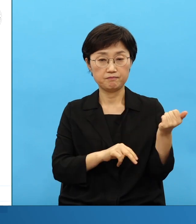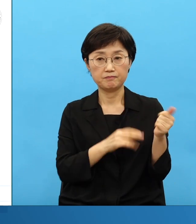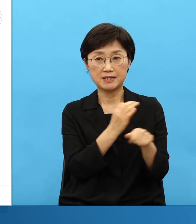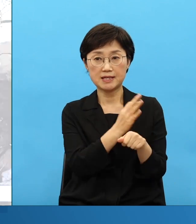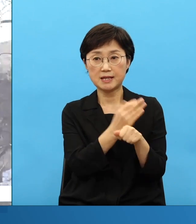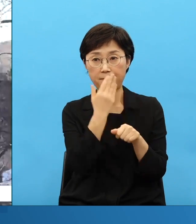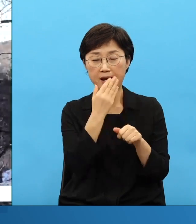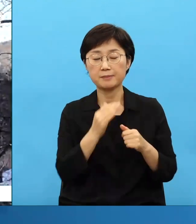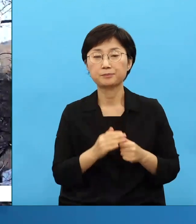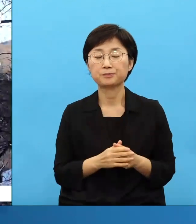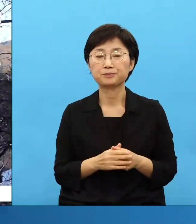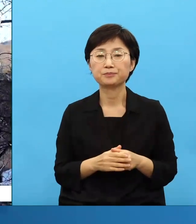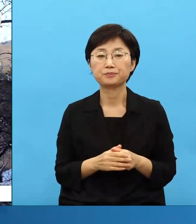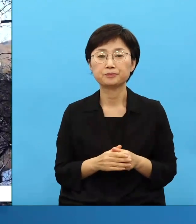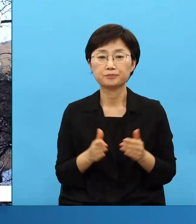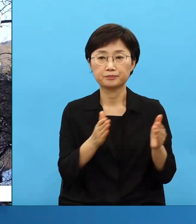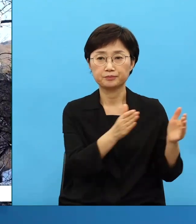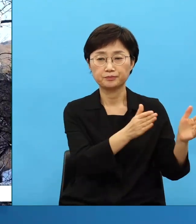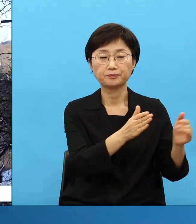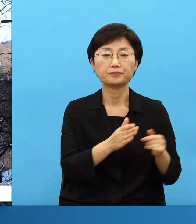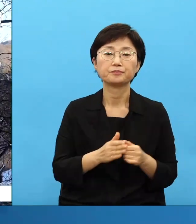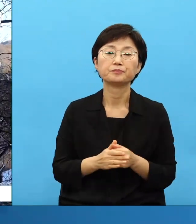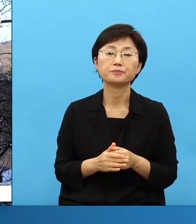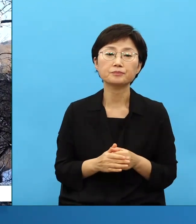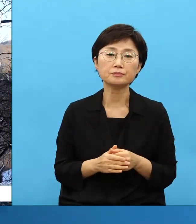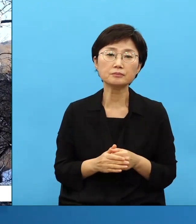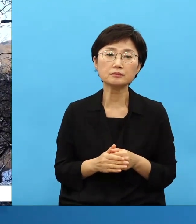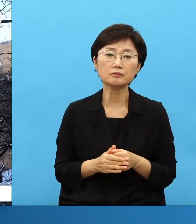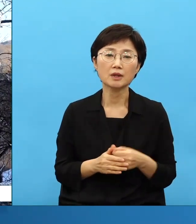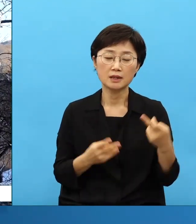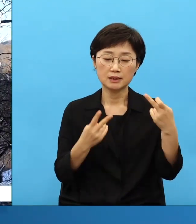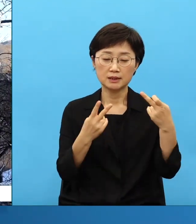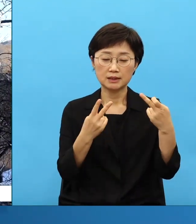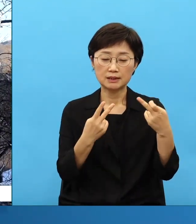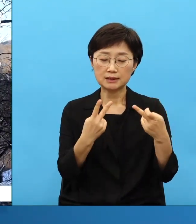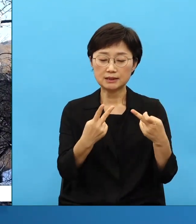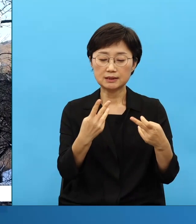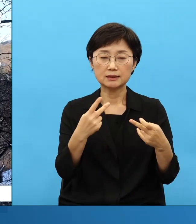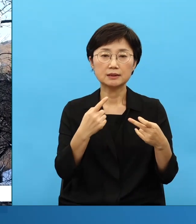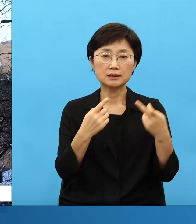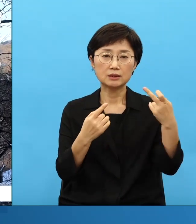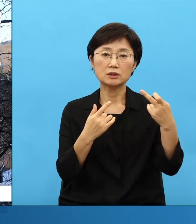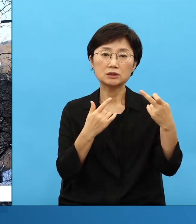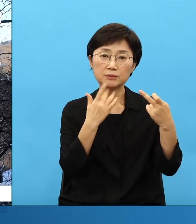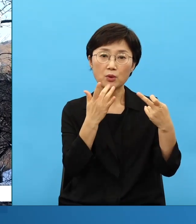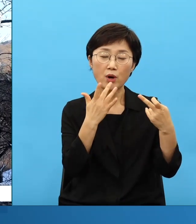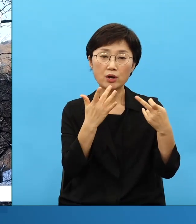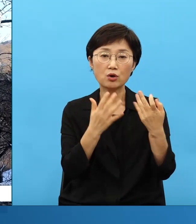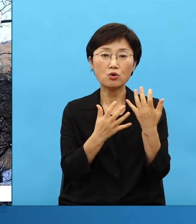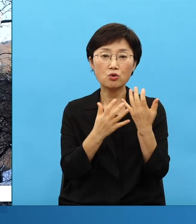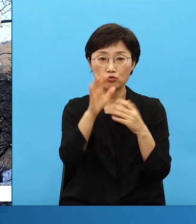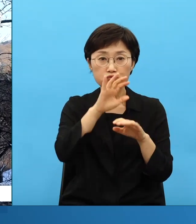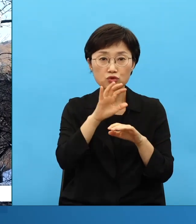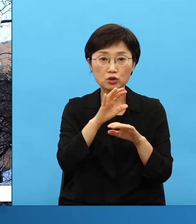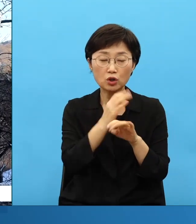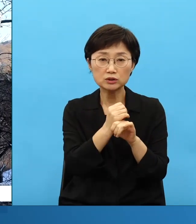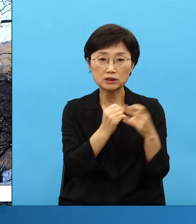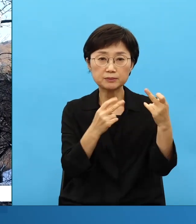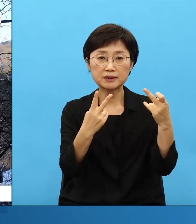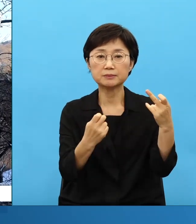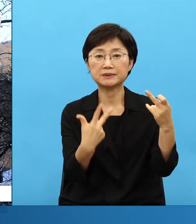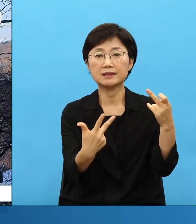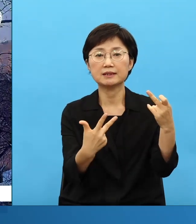있습니다. 주요 일정입니다. 12월 237 화요제자 훈련이 27일 덕평 RUTC에서